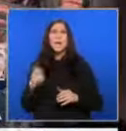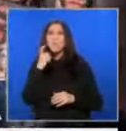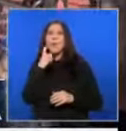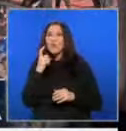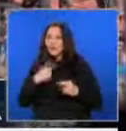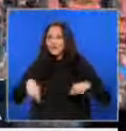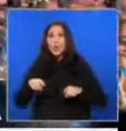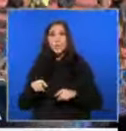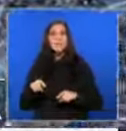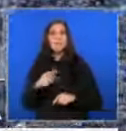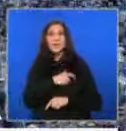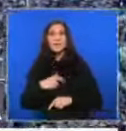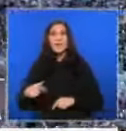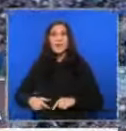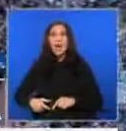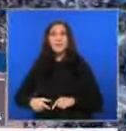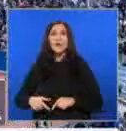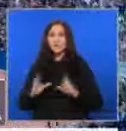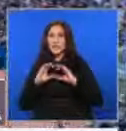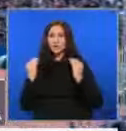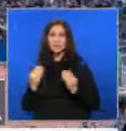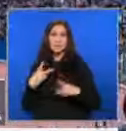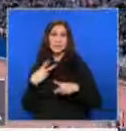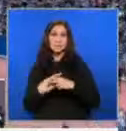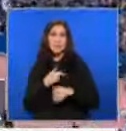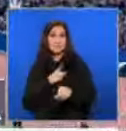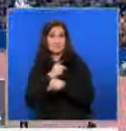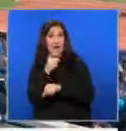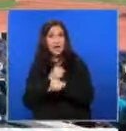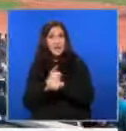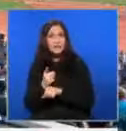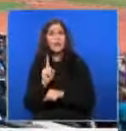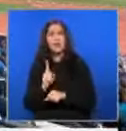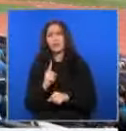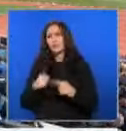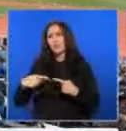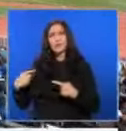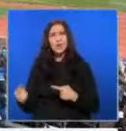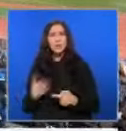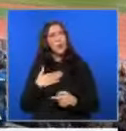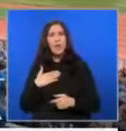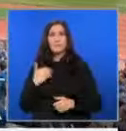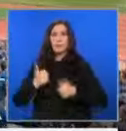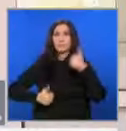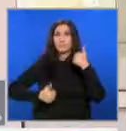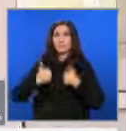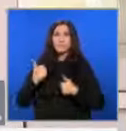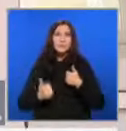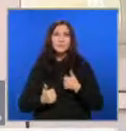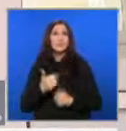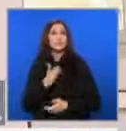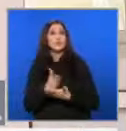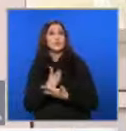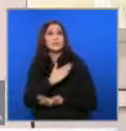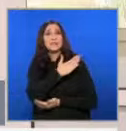националния стадион, за да бъде предотвратено обстрелването с ракети, което традиционно съпътства двубоите между ЦСКА и Левски в последните издания на дербито. Това не е